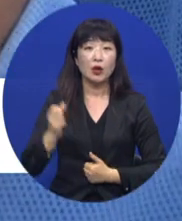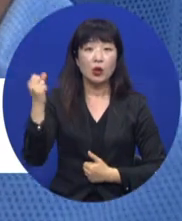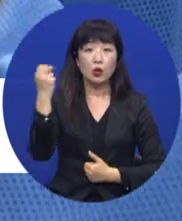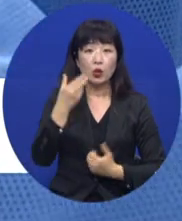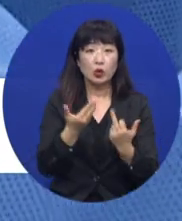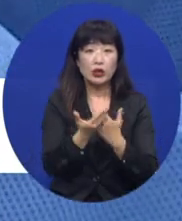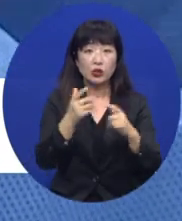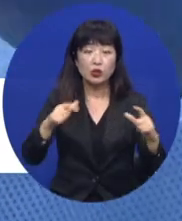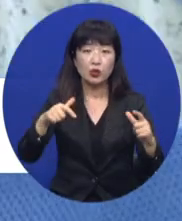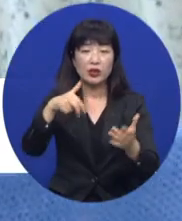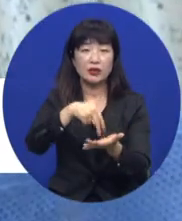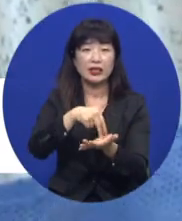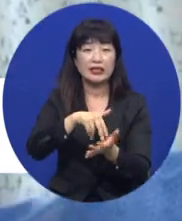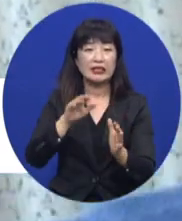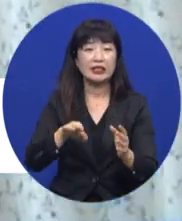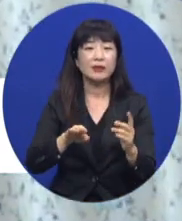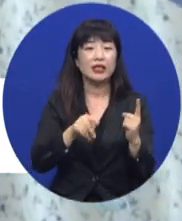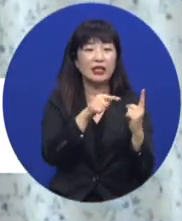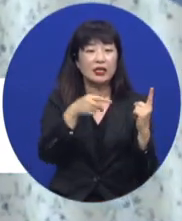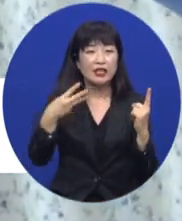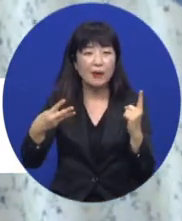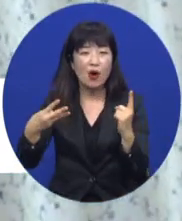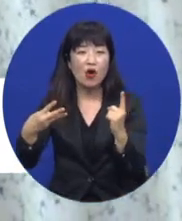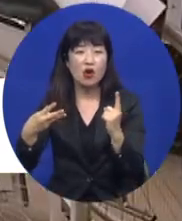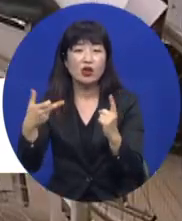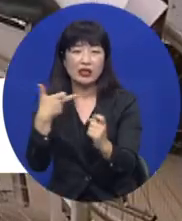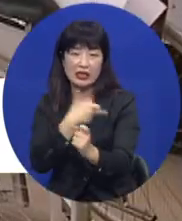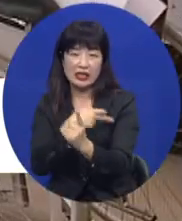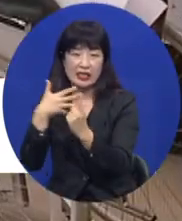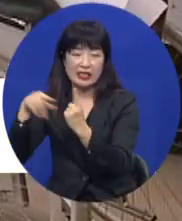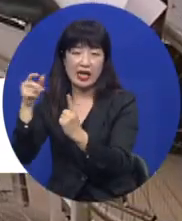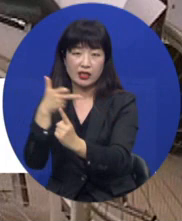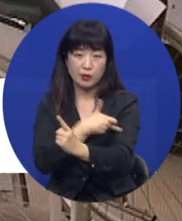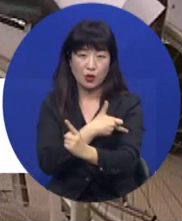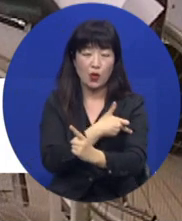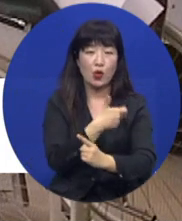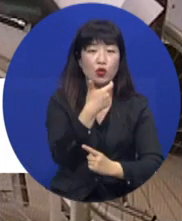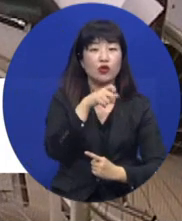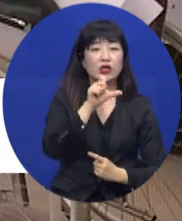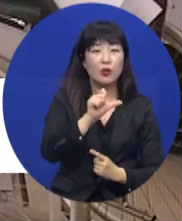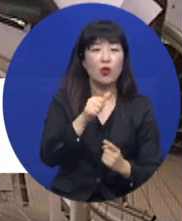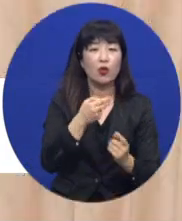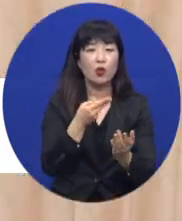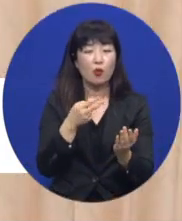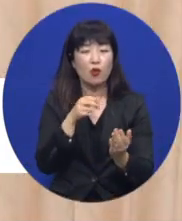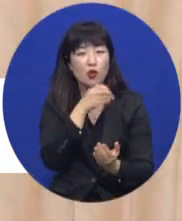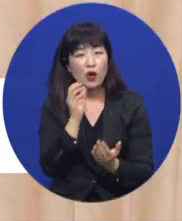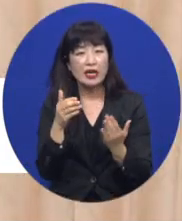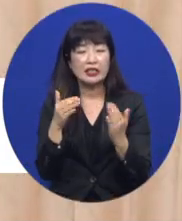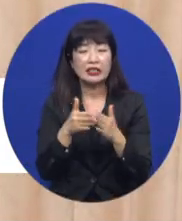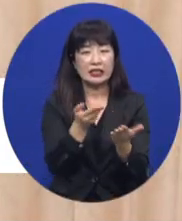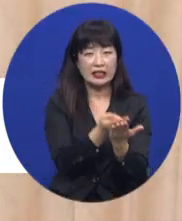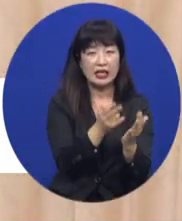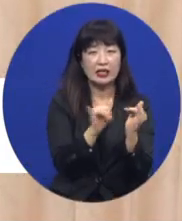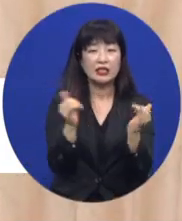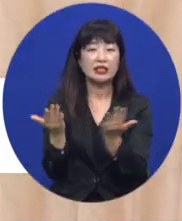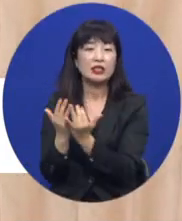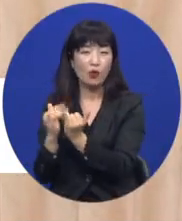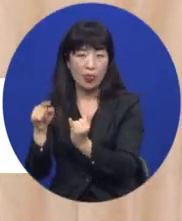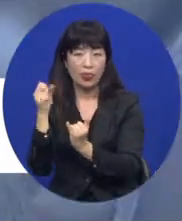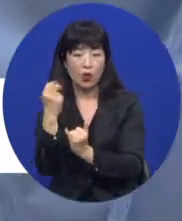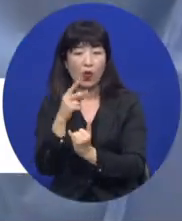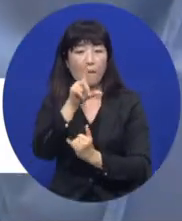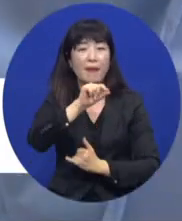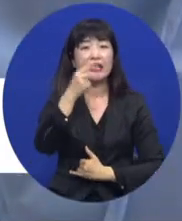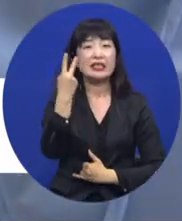제주지역에서 는 지금까지 1분기 접종 대상자 와 만 65세이상 요양 병원과 요양시설 입소 자와 종사자